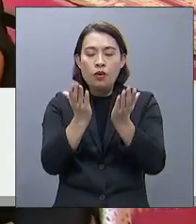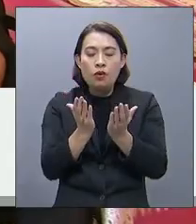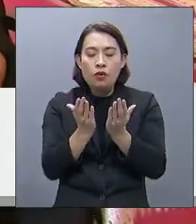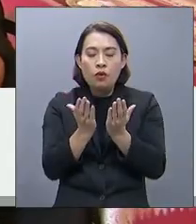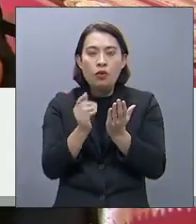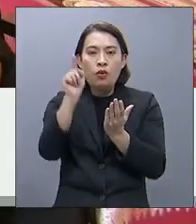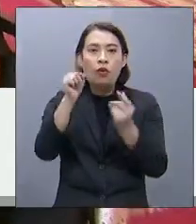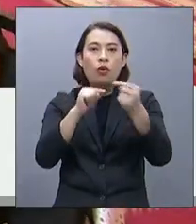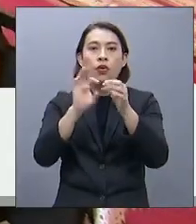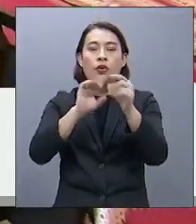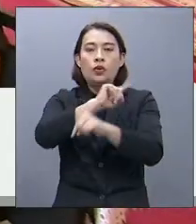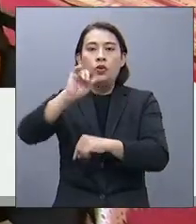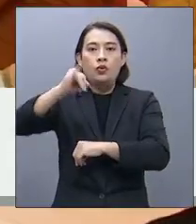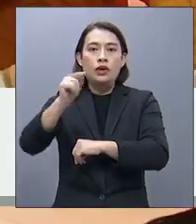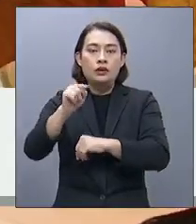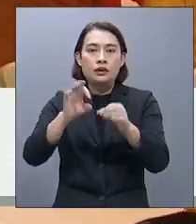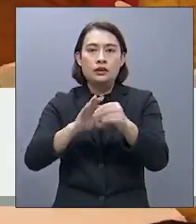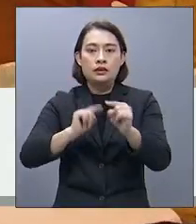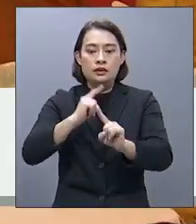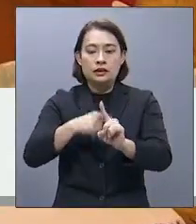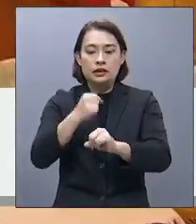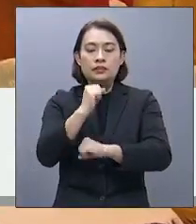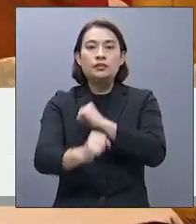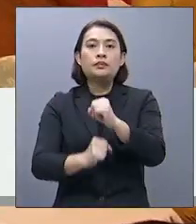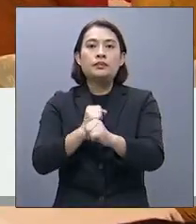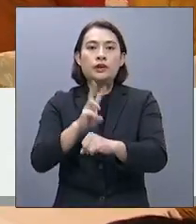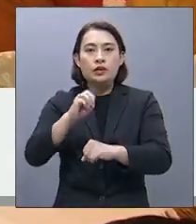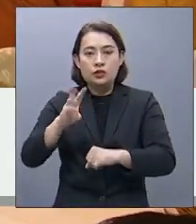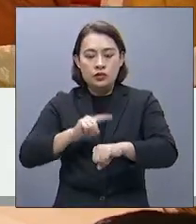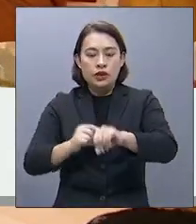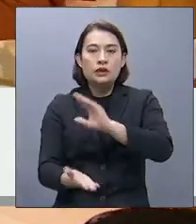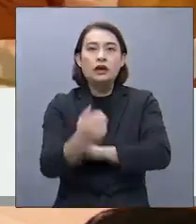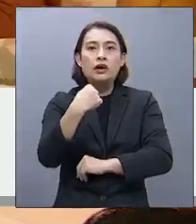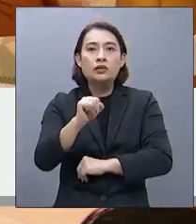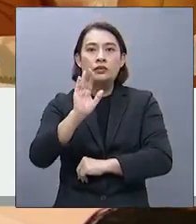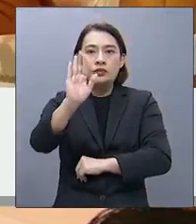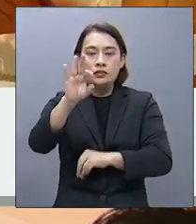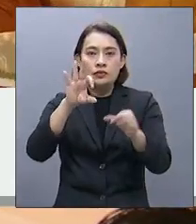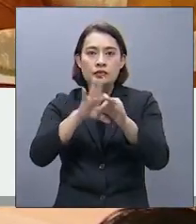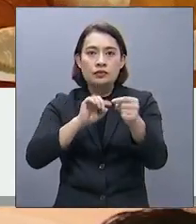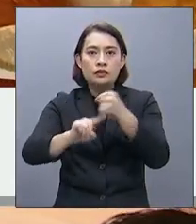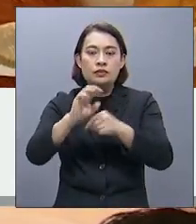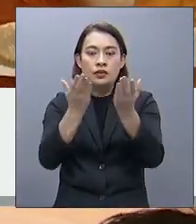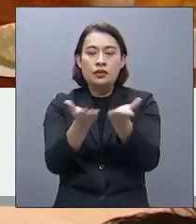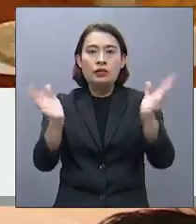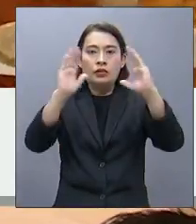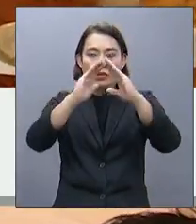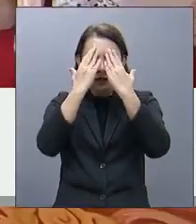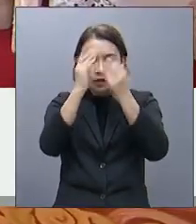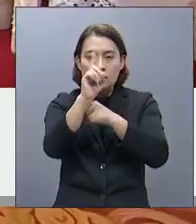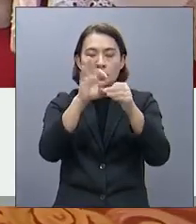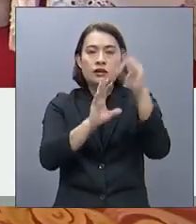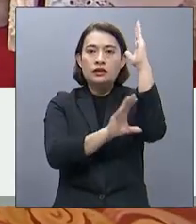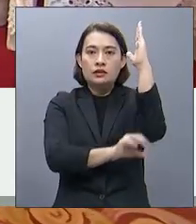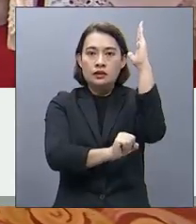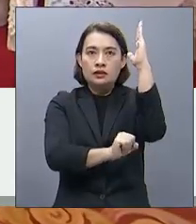23ตุลาคม 2566เวลา10:00นณมัสยิดกลางประจำจังหวัดสงขลาสำหรับท่านจุฬาราชมนตรี